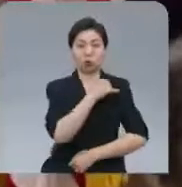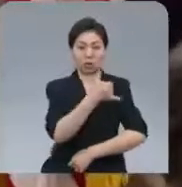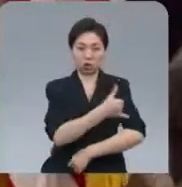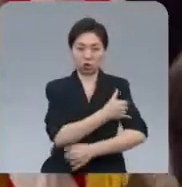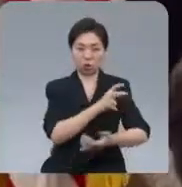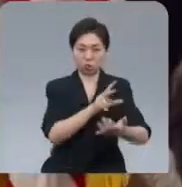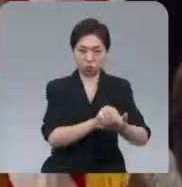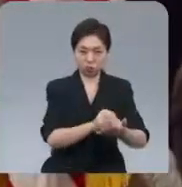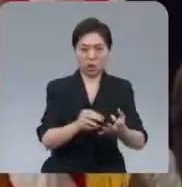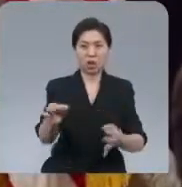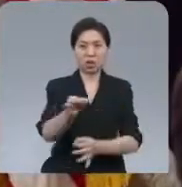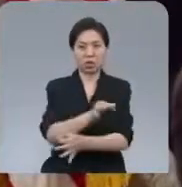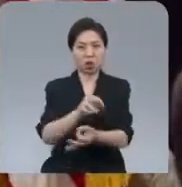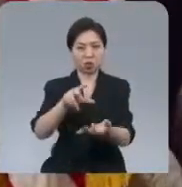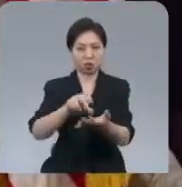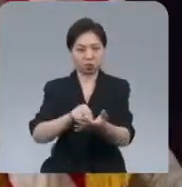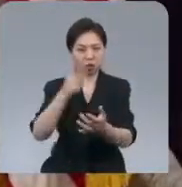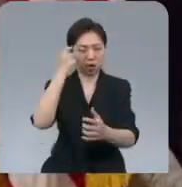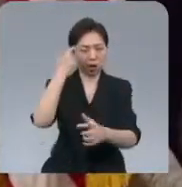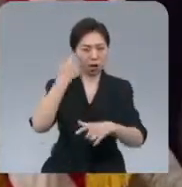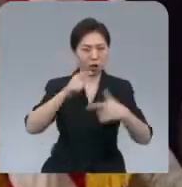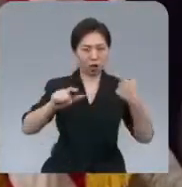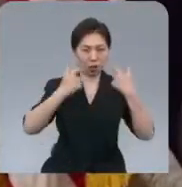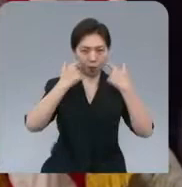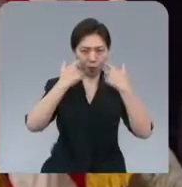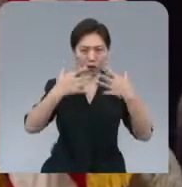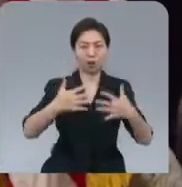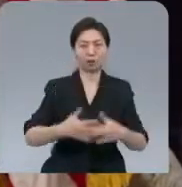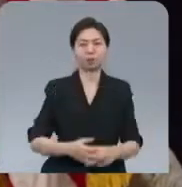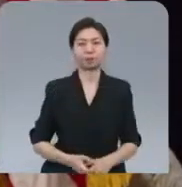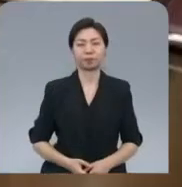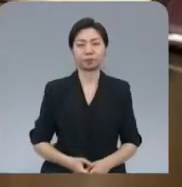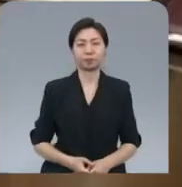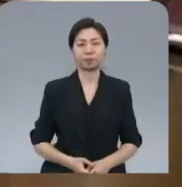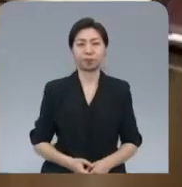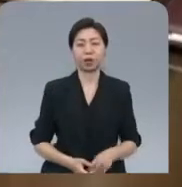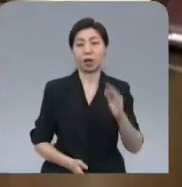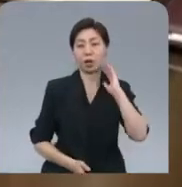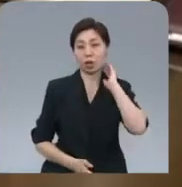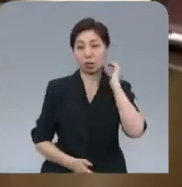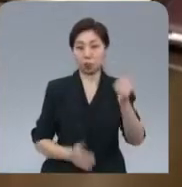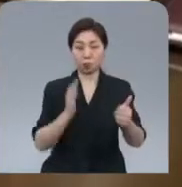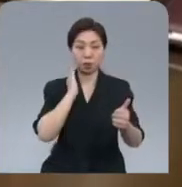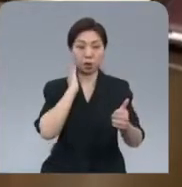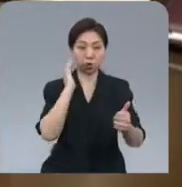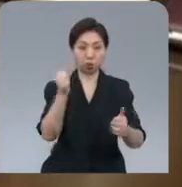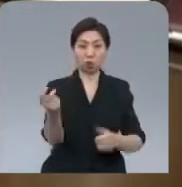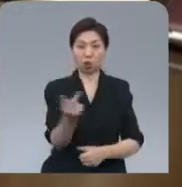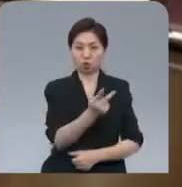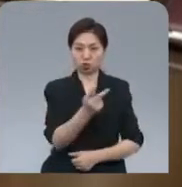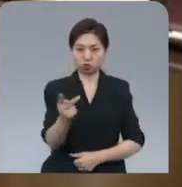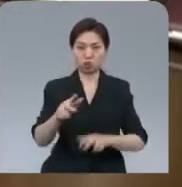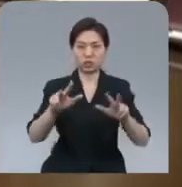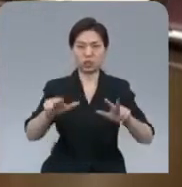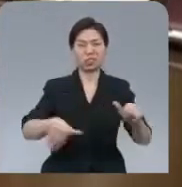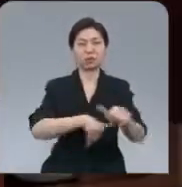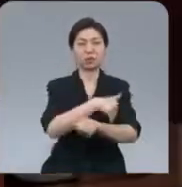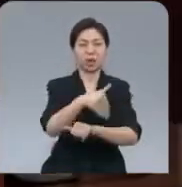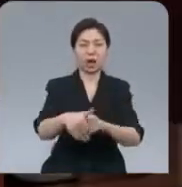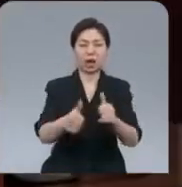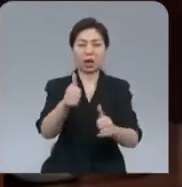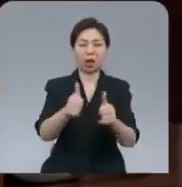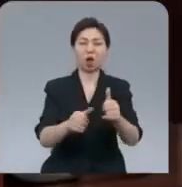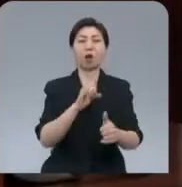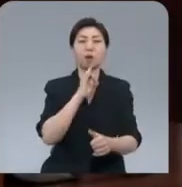主な懸案については互いに異なる立場を主張し激しく対立しました中でも